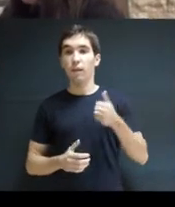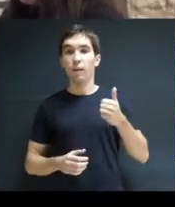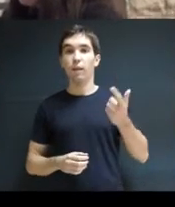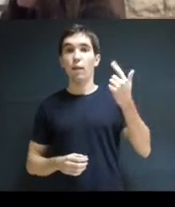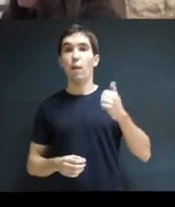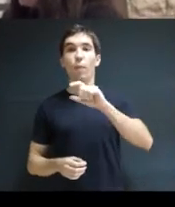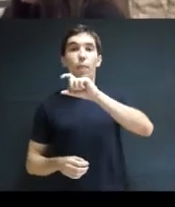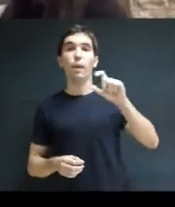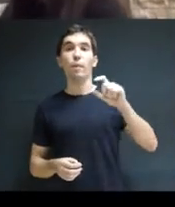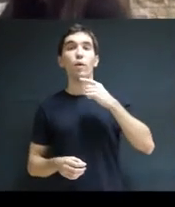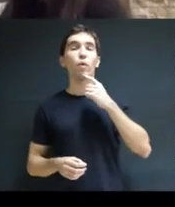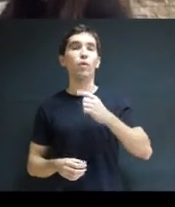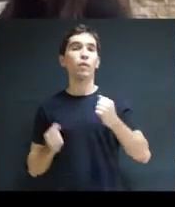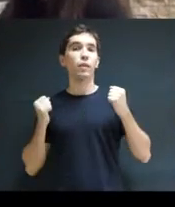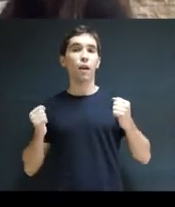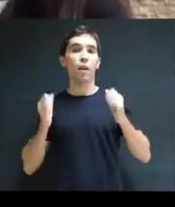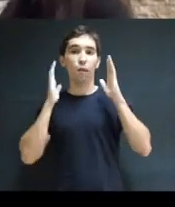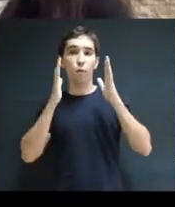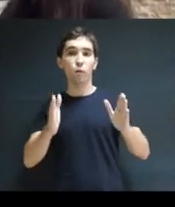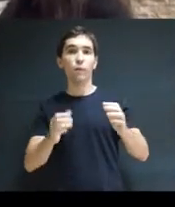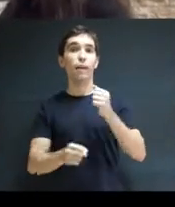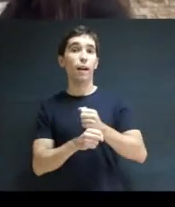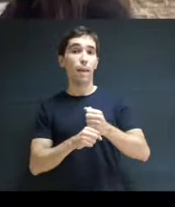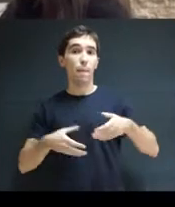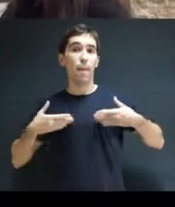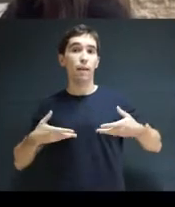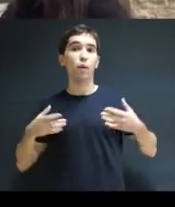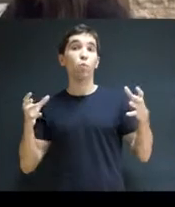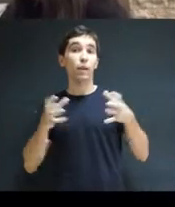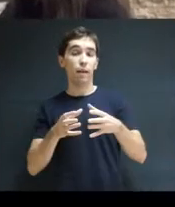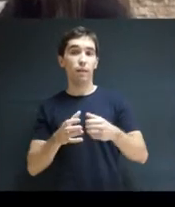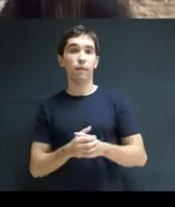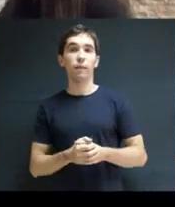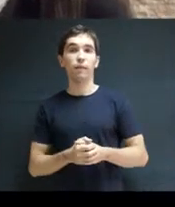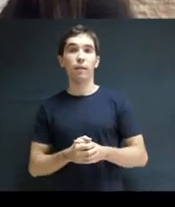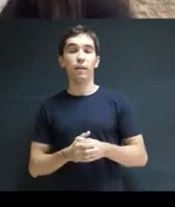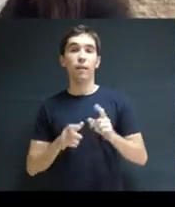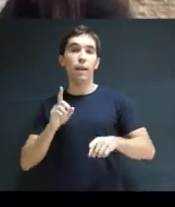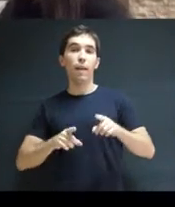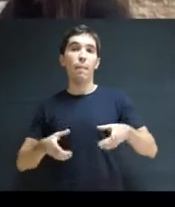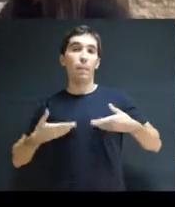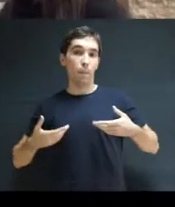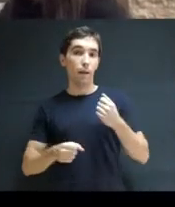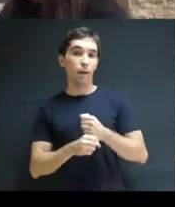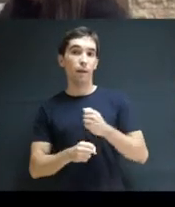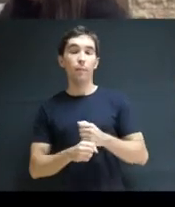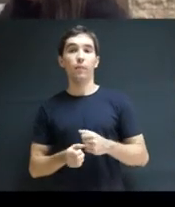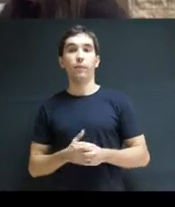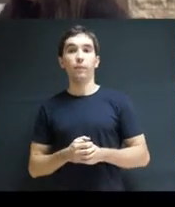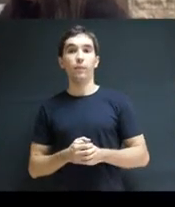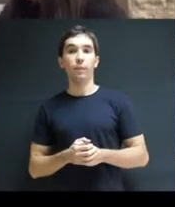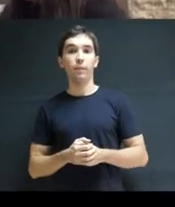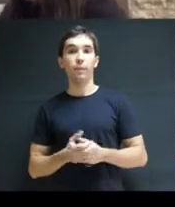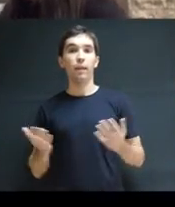Jedna od tema na koju smo dosta fokusirani jest rad s mladima u zajednici ili što bi se reklo youth work, gdje